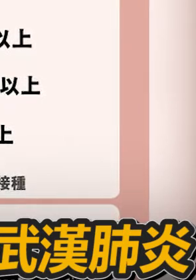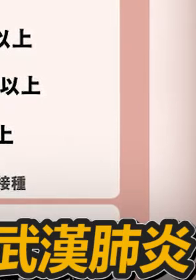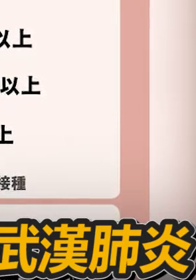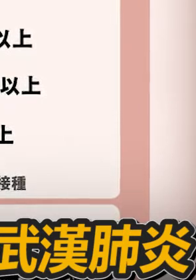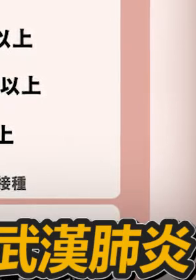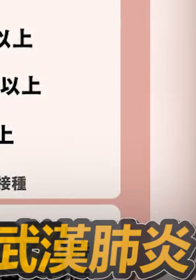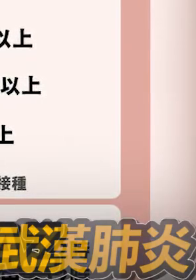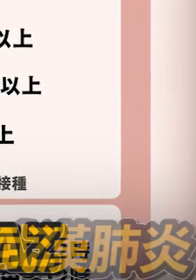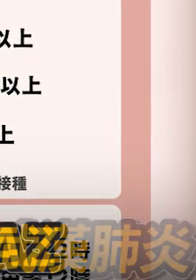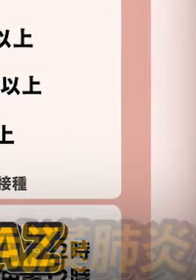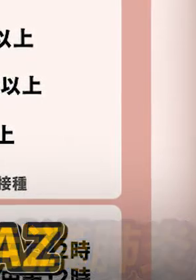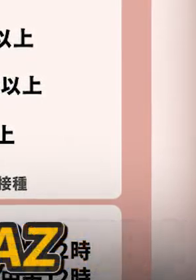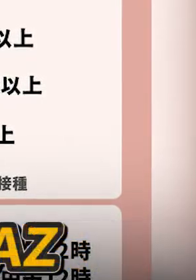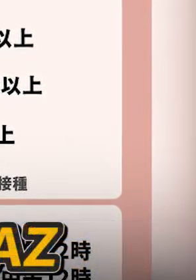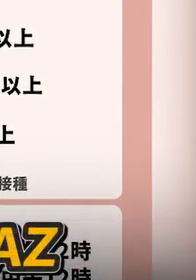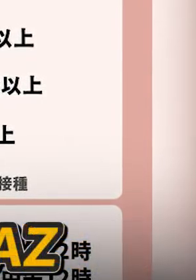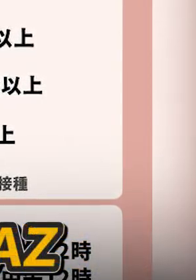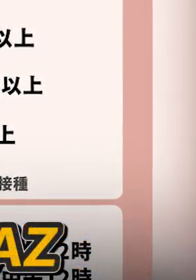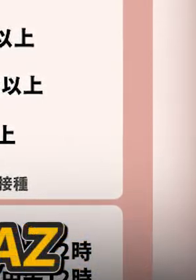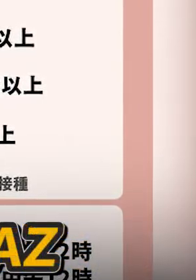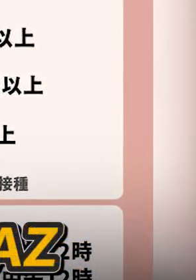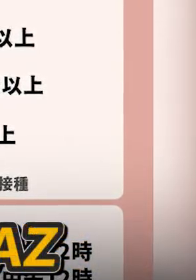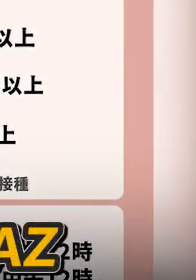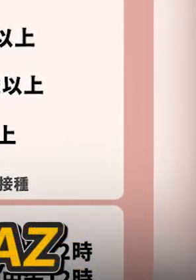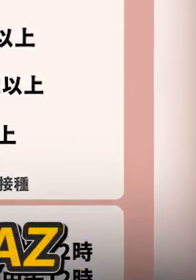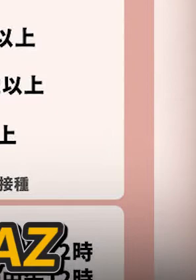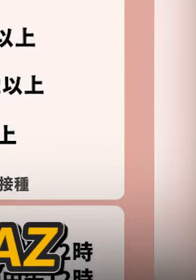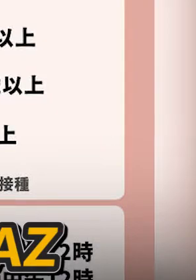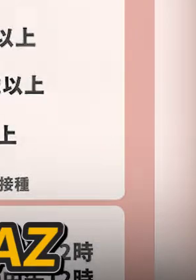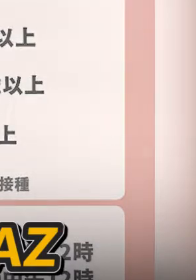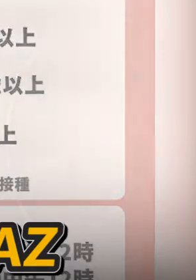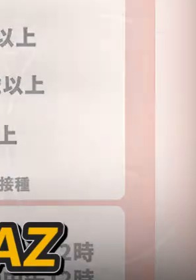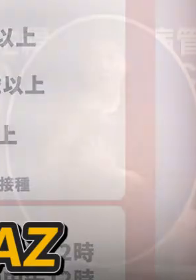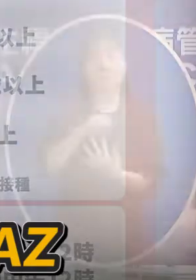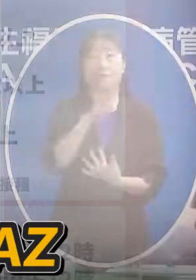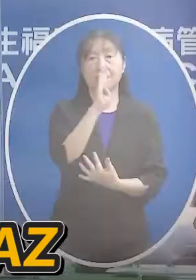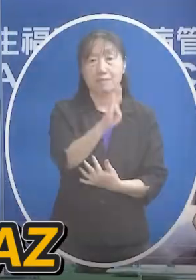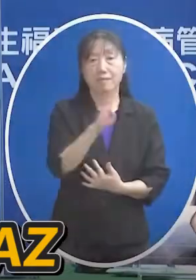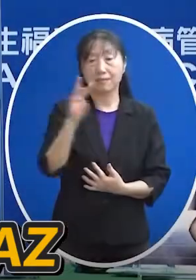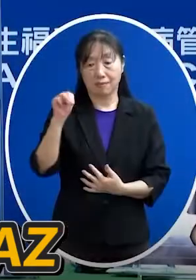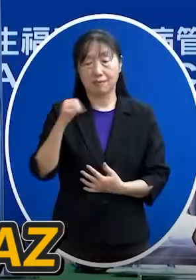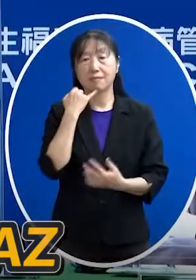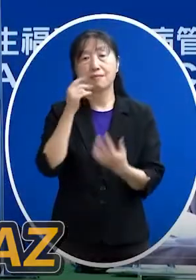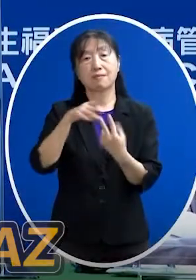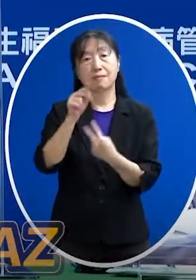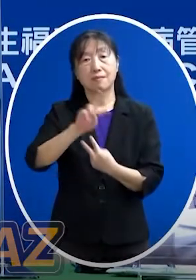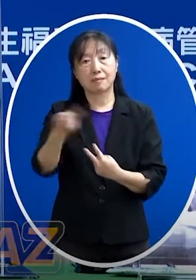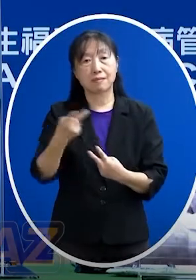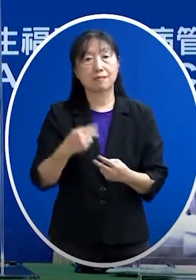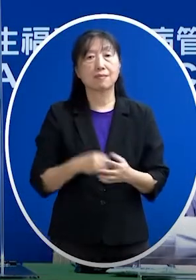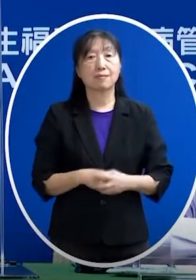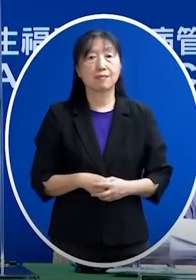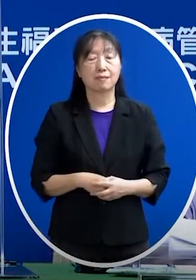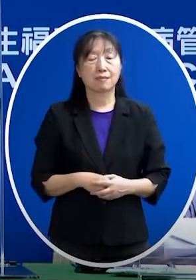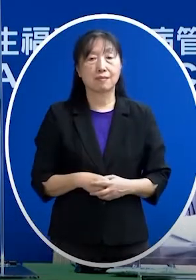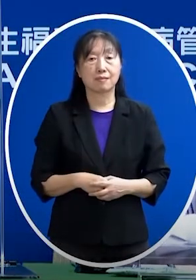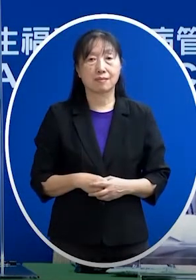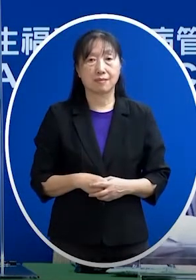接种第一剂 AG 疫苗者的第二剂，可选择 BNT 或莫德纳。主要开放